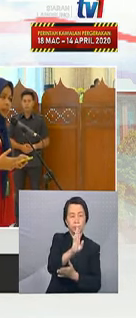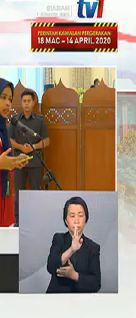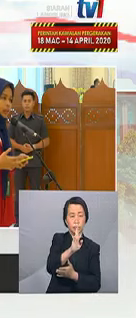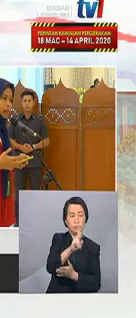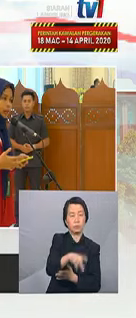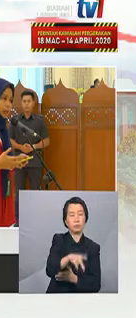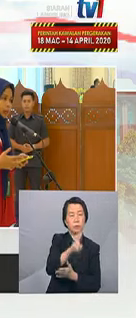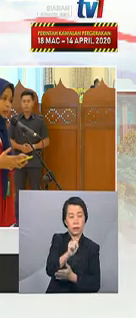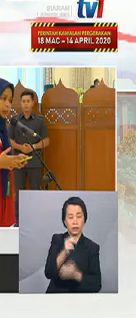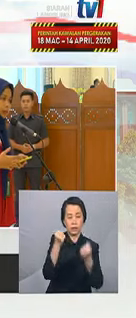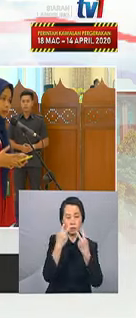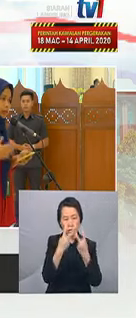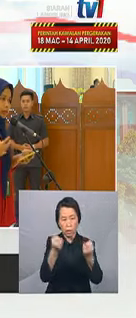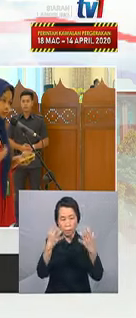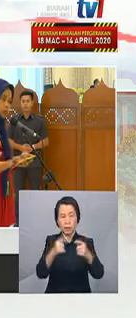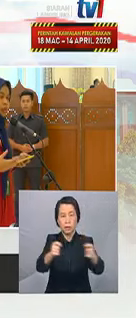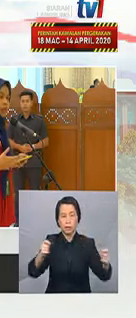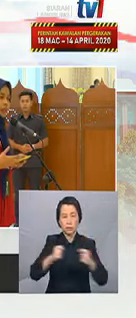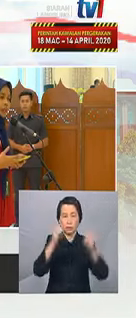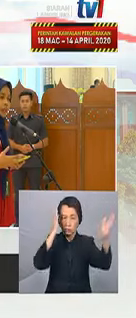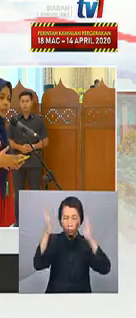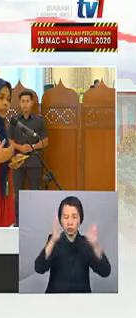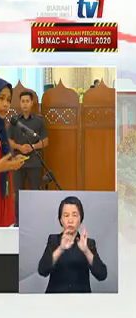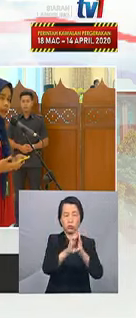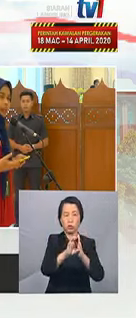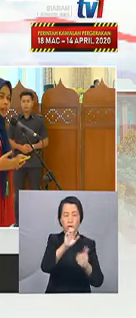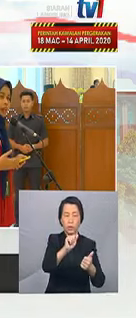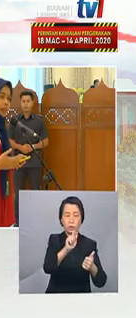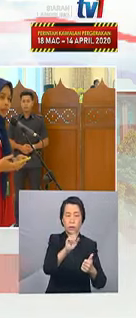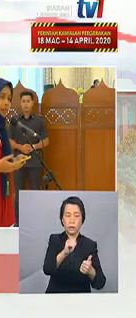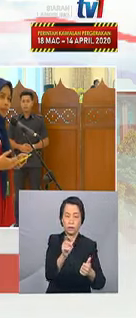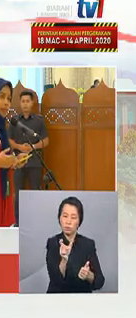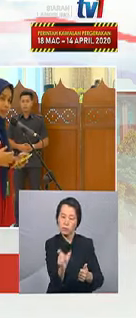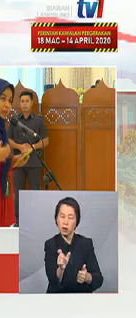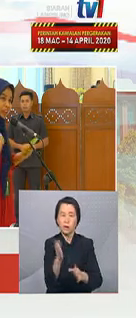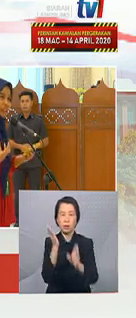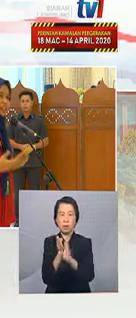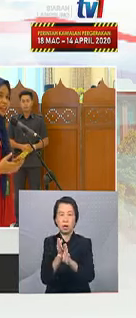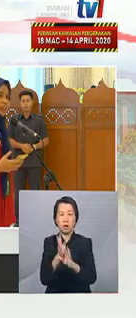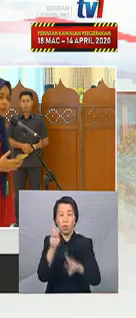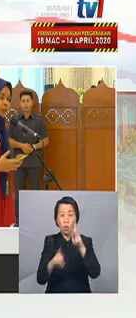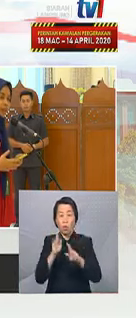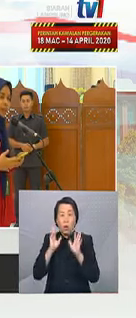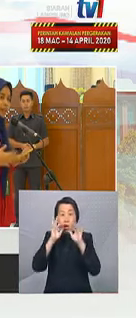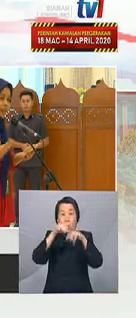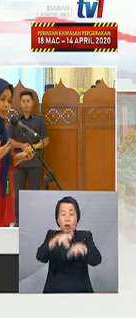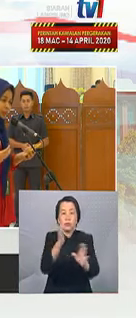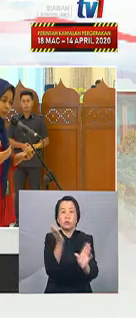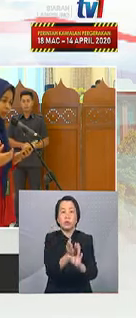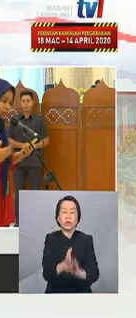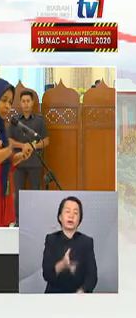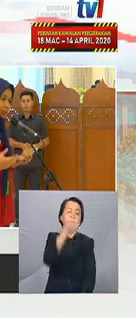ini, kita lihat banyak tempat di seluruh negara, misalnya ATM dan bank telah dibanjiri dengan orang ramai.